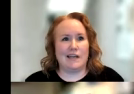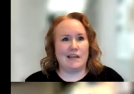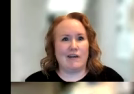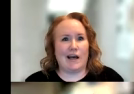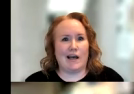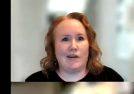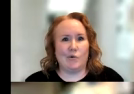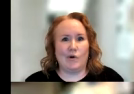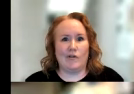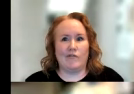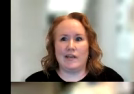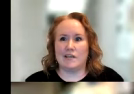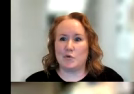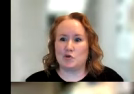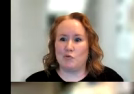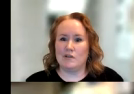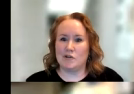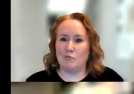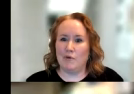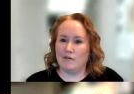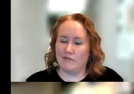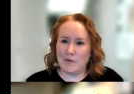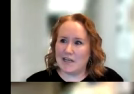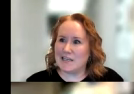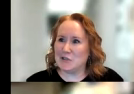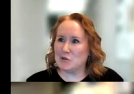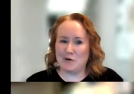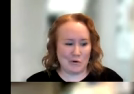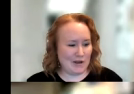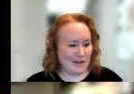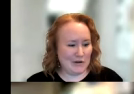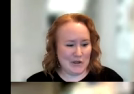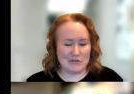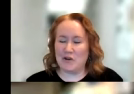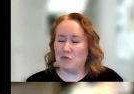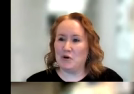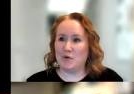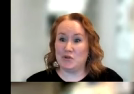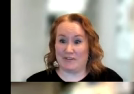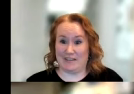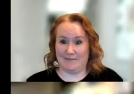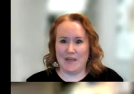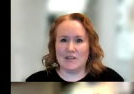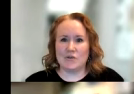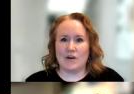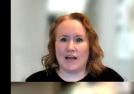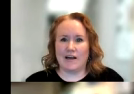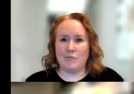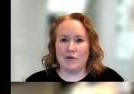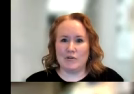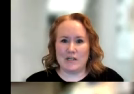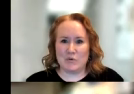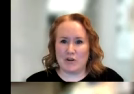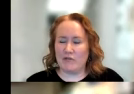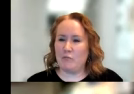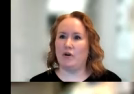dette direktivet og hvilke spørsmål som fremdeles gjenstår å svare på, og så videre. Så her det